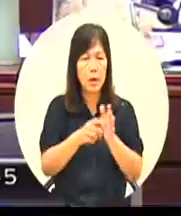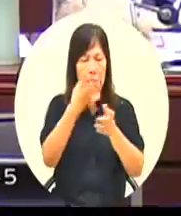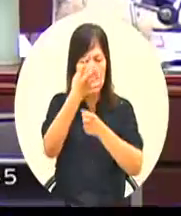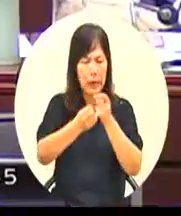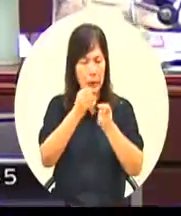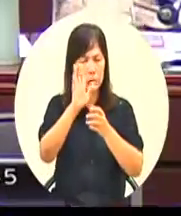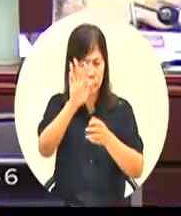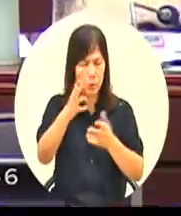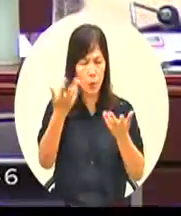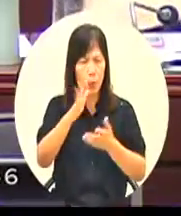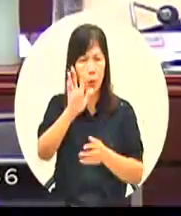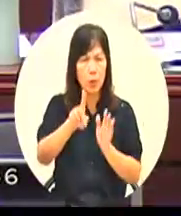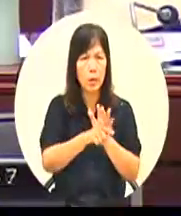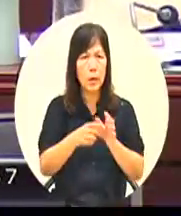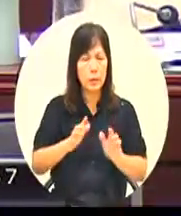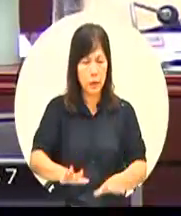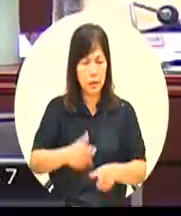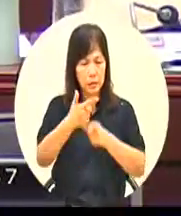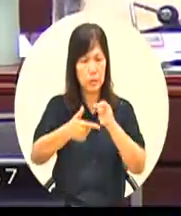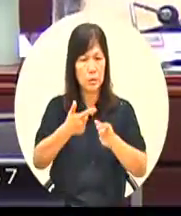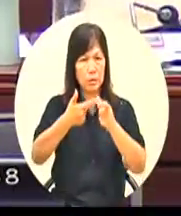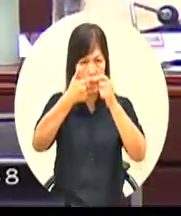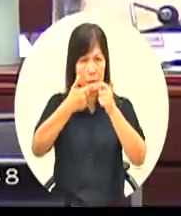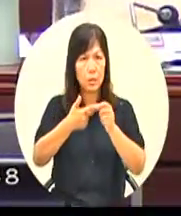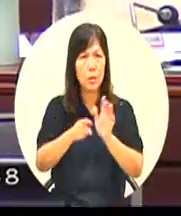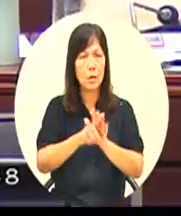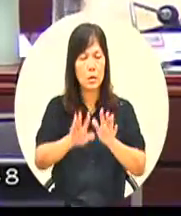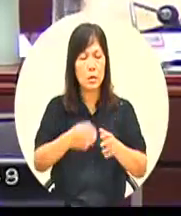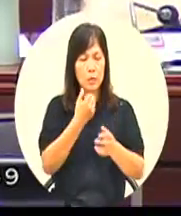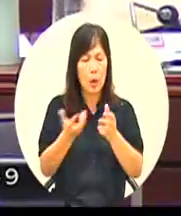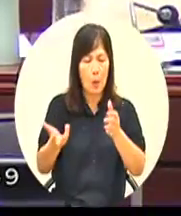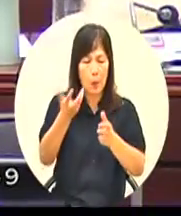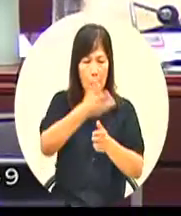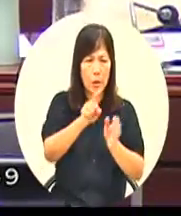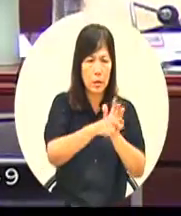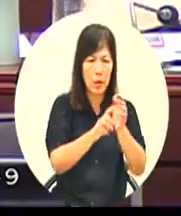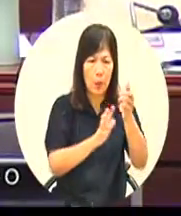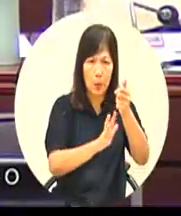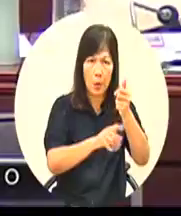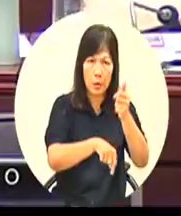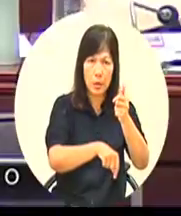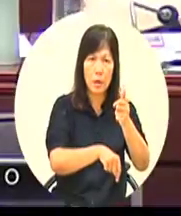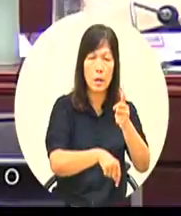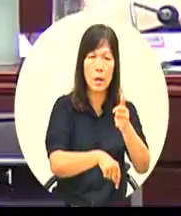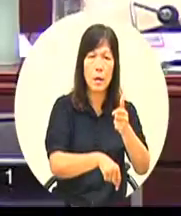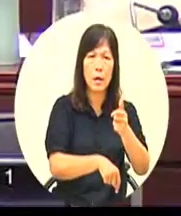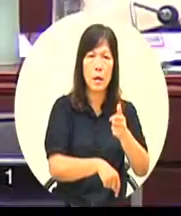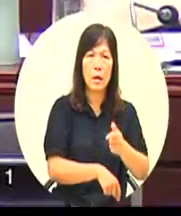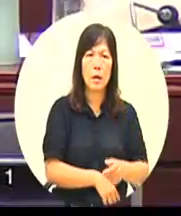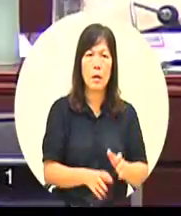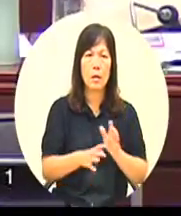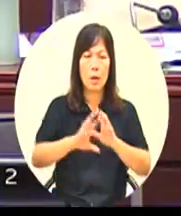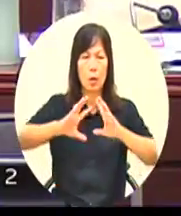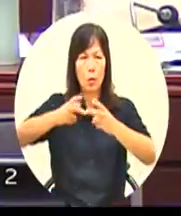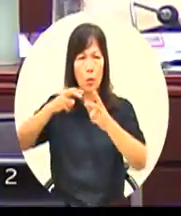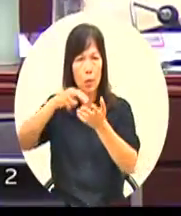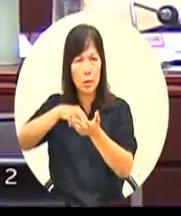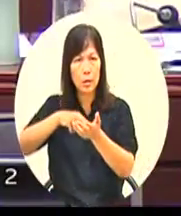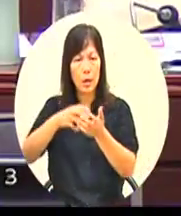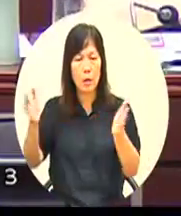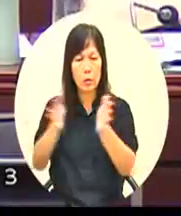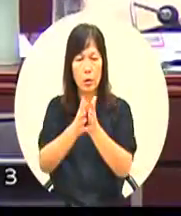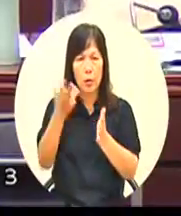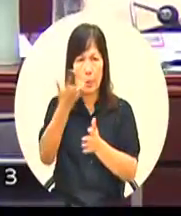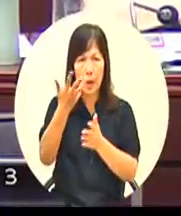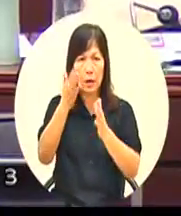几年的问题，到进入第六年，现在没有归属到教育局，高雄市教育局的国立高中只有八个学